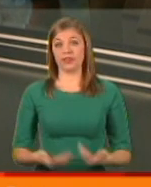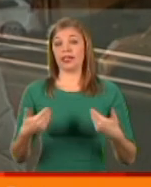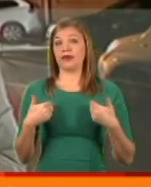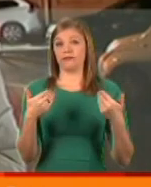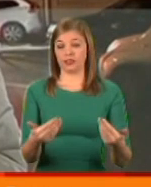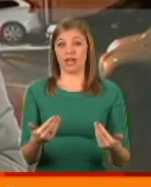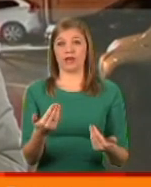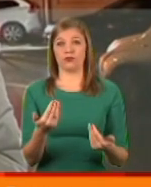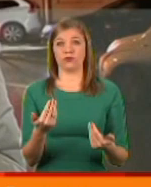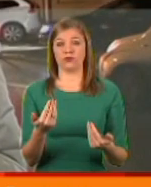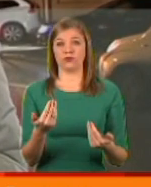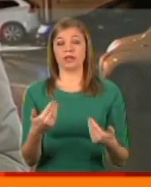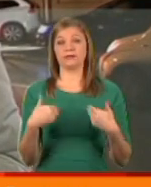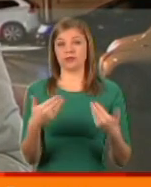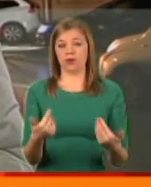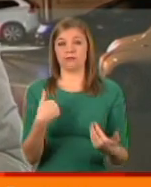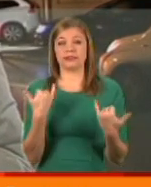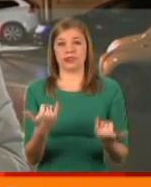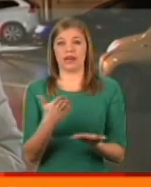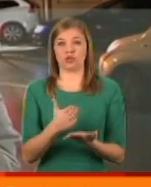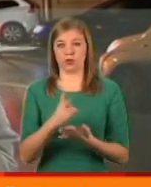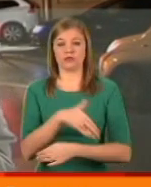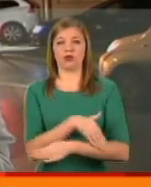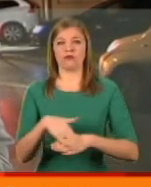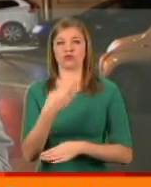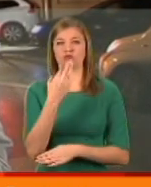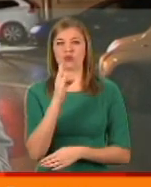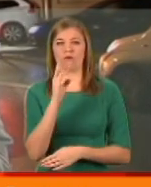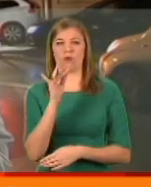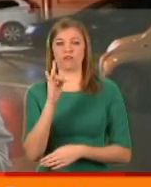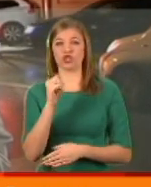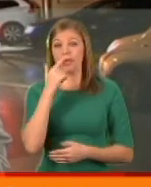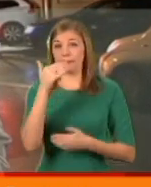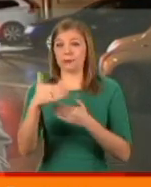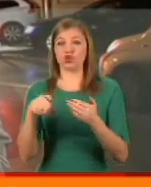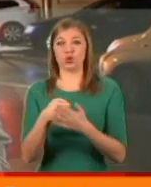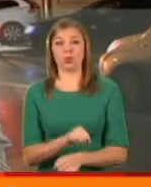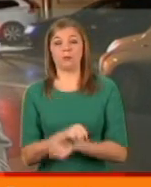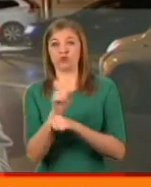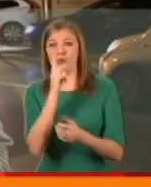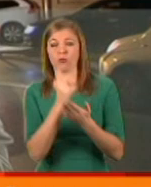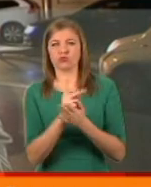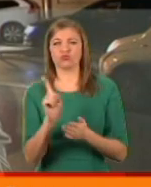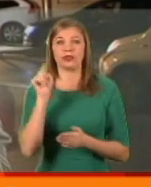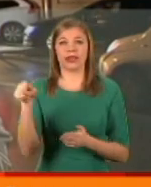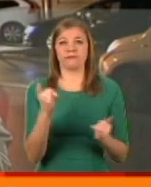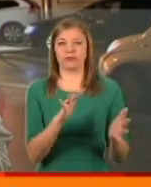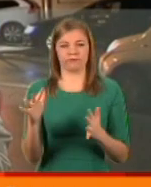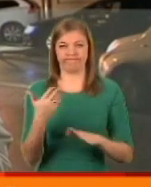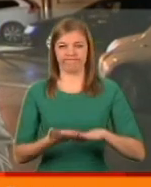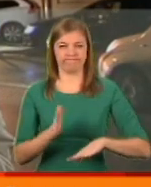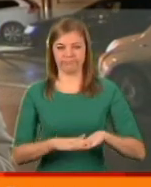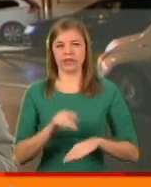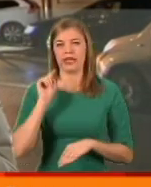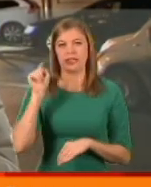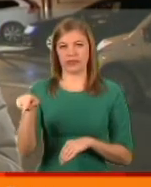Вітаю, Віто. Ми зараз знаходимося на вулиці Шовковичної. Ближче підійти до мітингу, аби показати, що саме конкретно там відбувається, дуже складно,